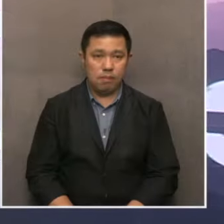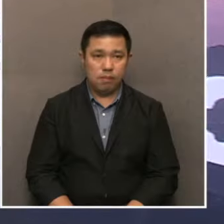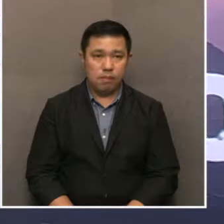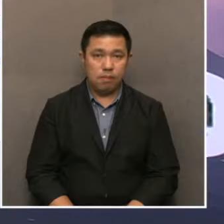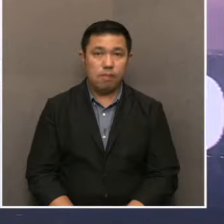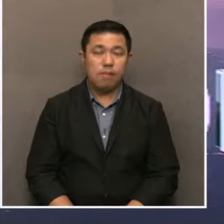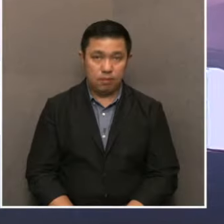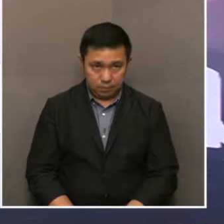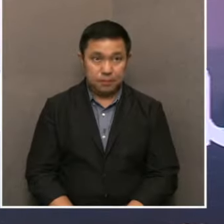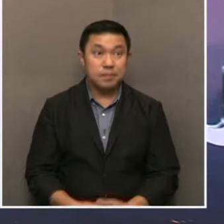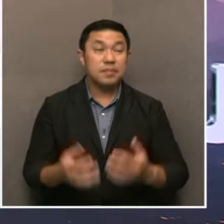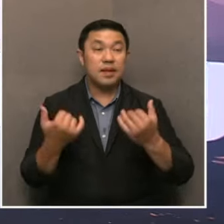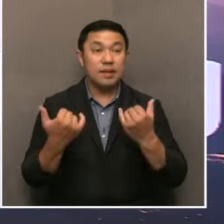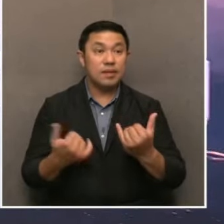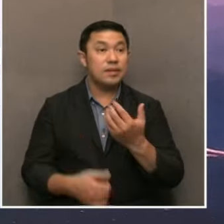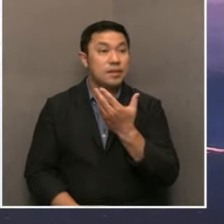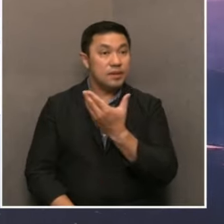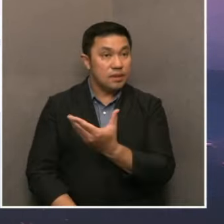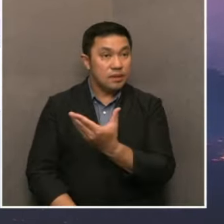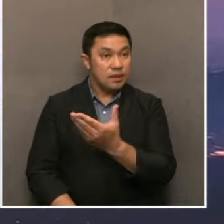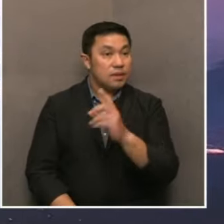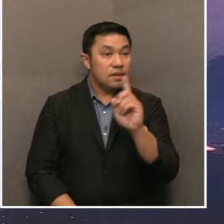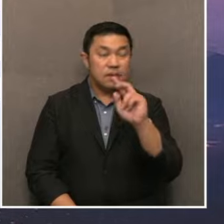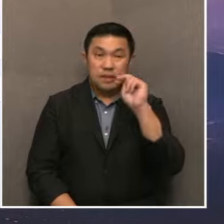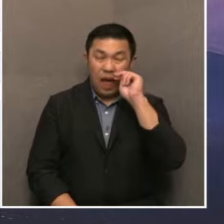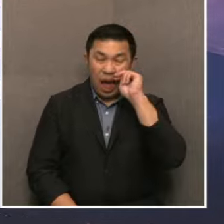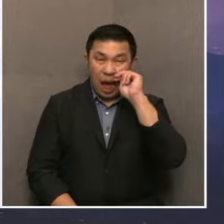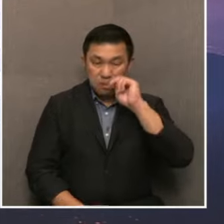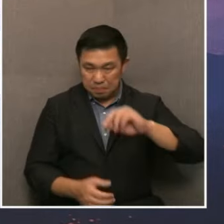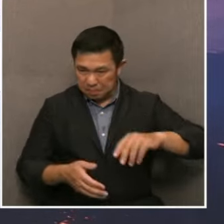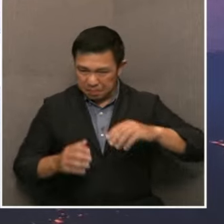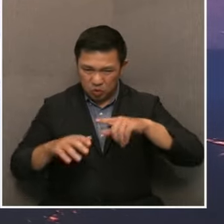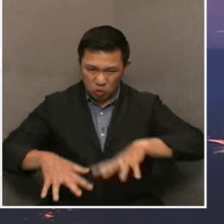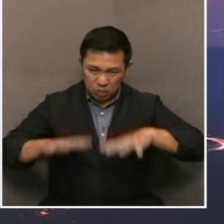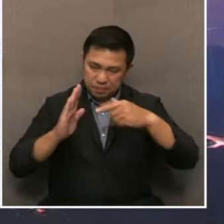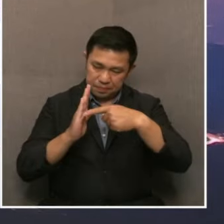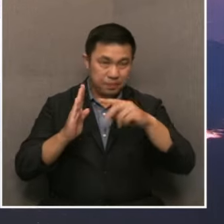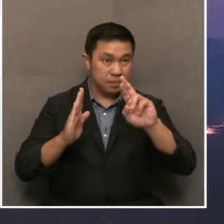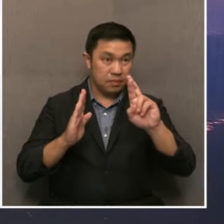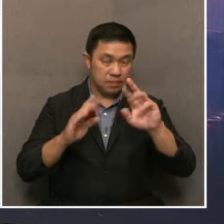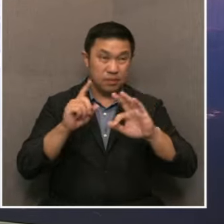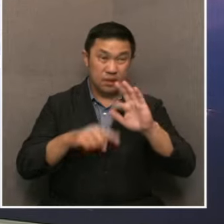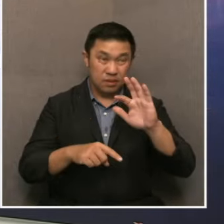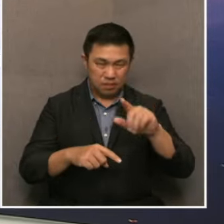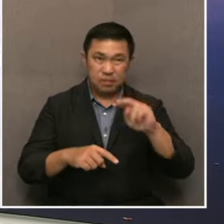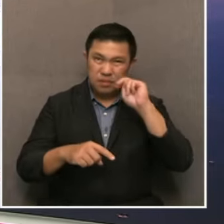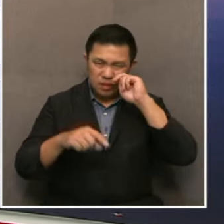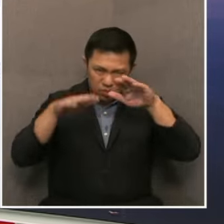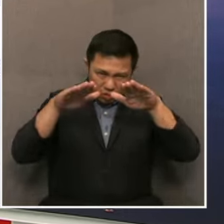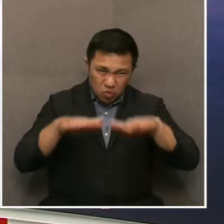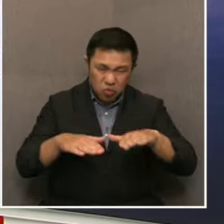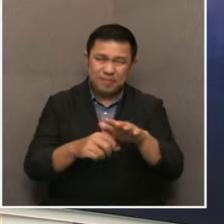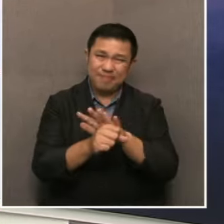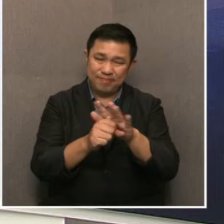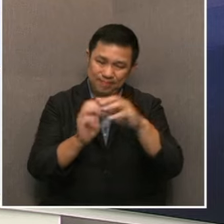ตามสถานการณ์น้ำเหนือกันหน่อยนะครับโดยเฉพาะอย่างยิ่งในพื้นที่จังหวัดแพร่แม้ว่าภาพรวมนั้นน้ำเนี่ยจะลดลงแล้วนะครับแล้วก็ไหล